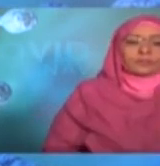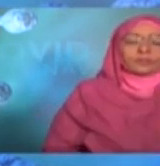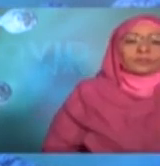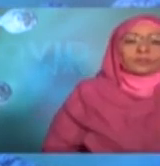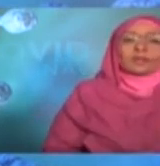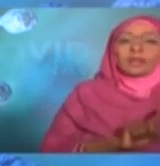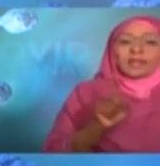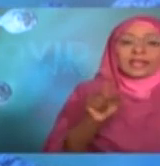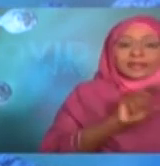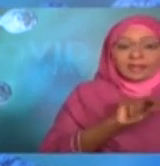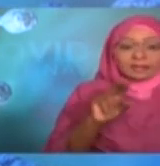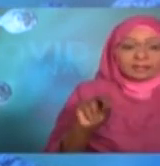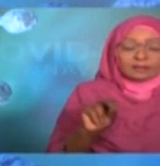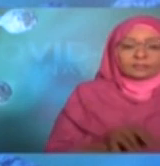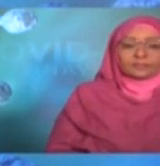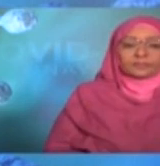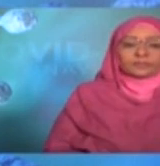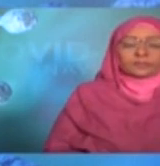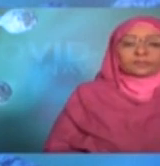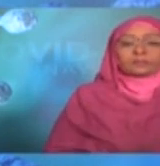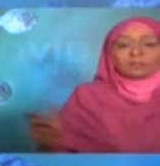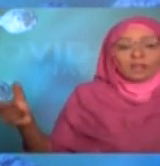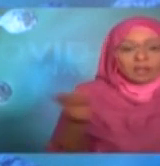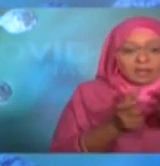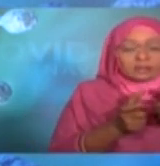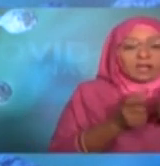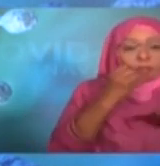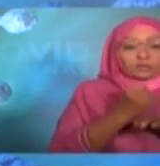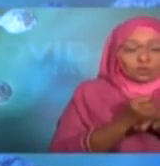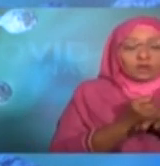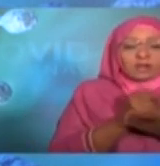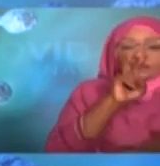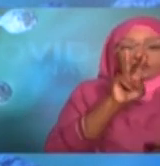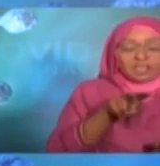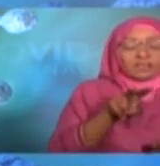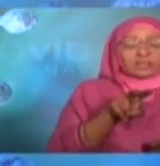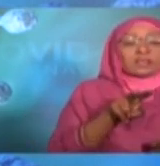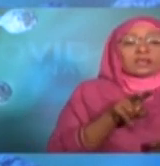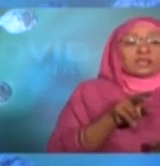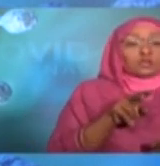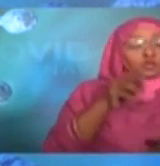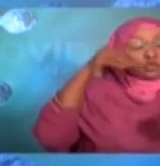ولكن أيضا لمست اللجنة أنه داخل ولاية الخرطوم